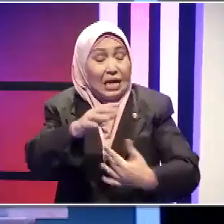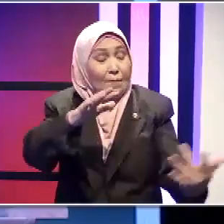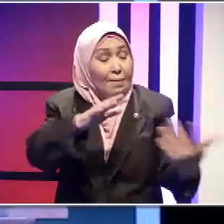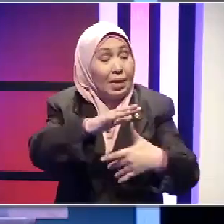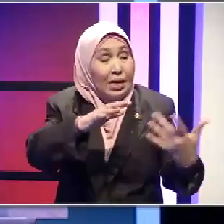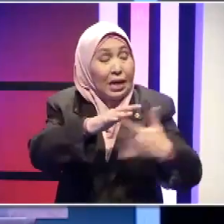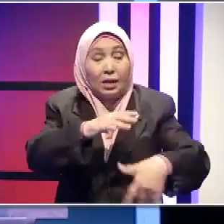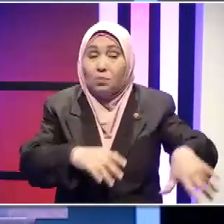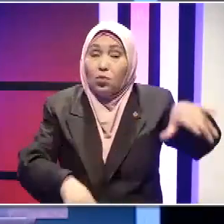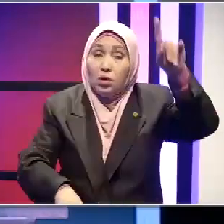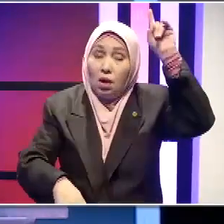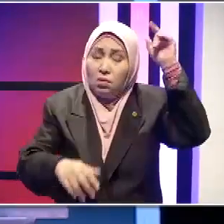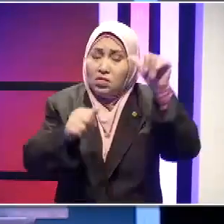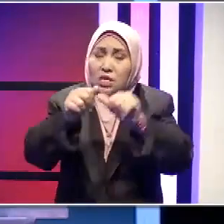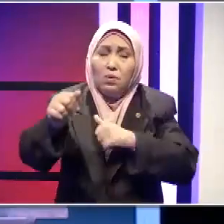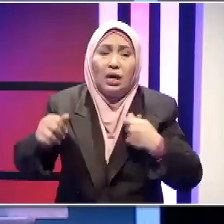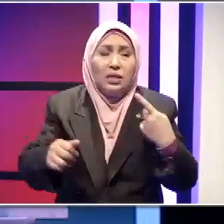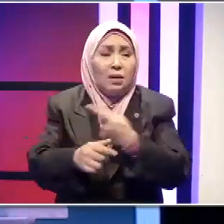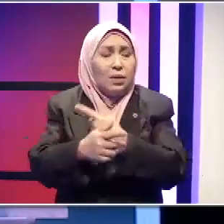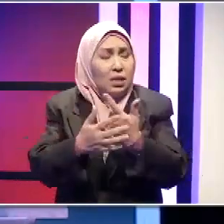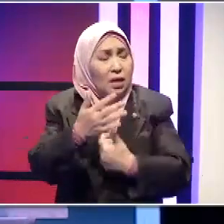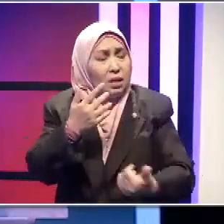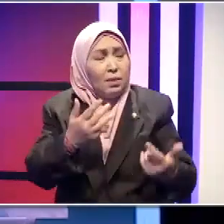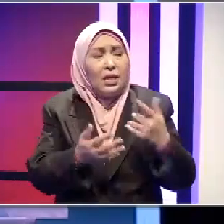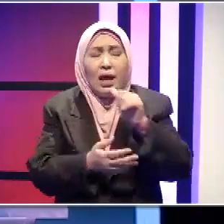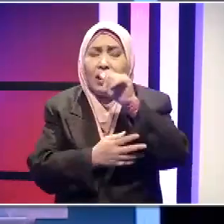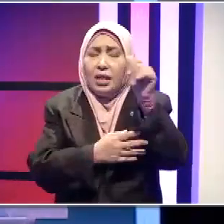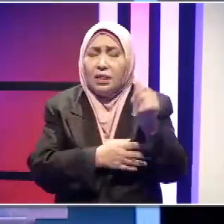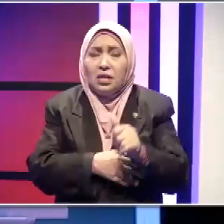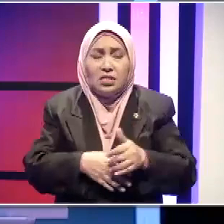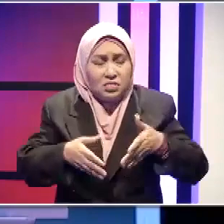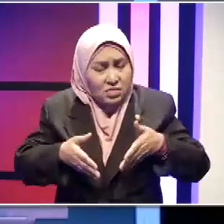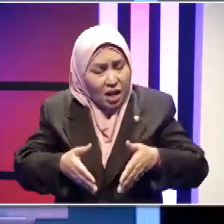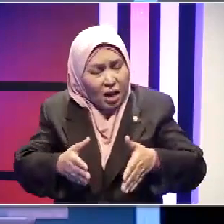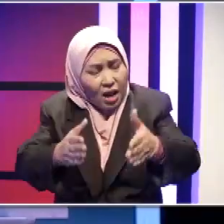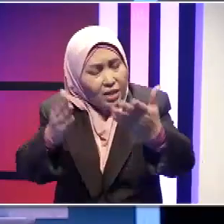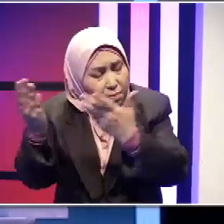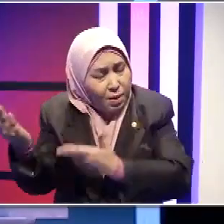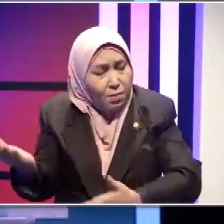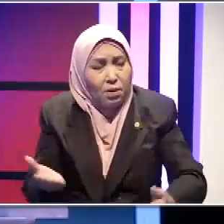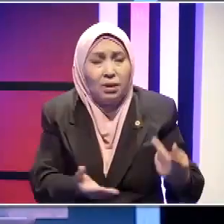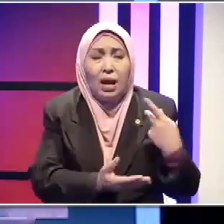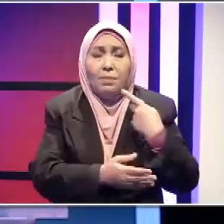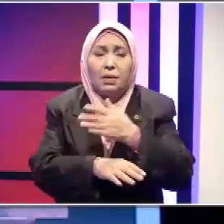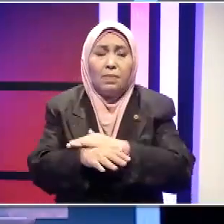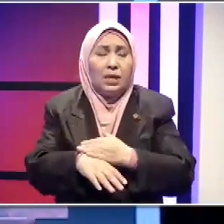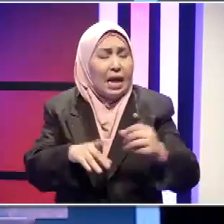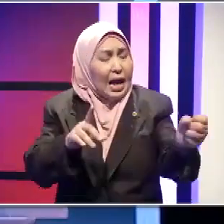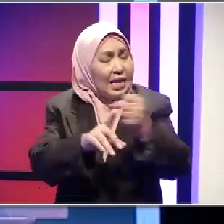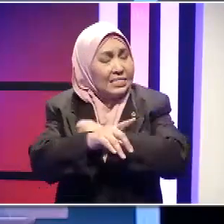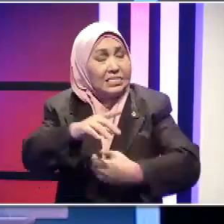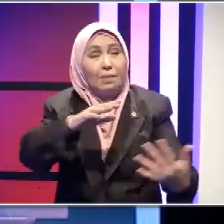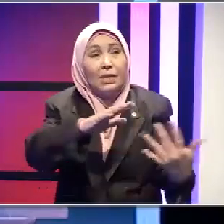Allah jauhkan kami dari pada apa juga jalan yang membawa kami kepada azab neraka